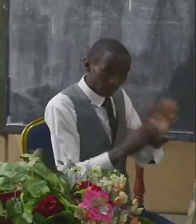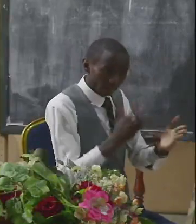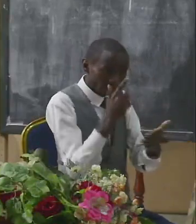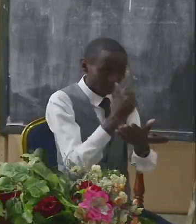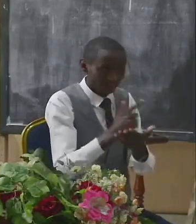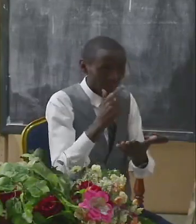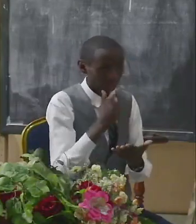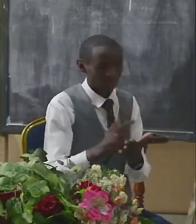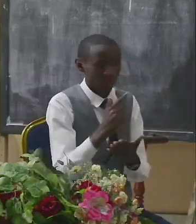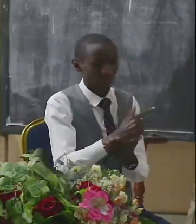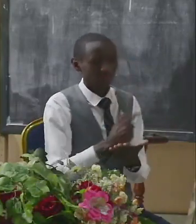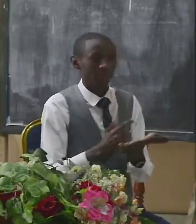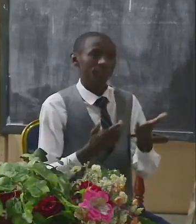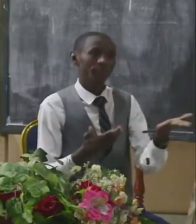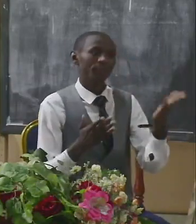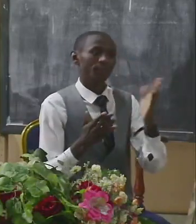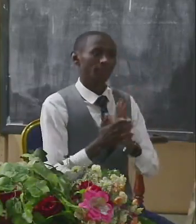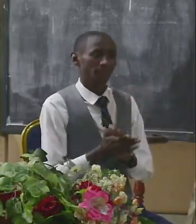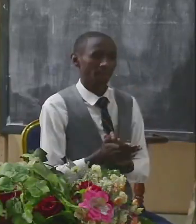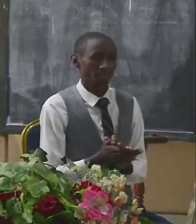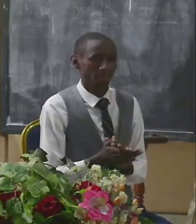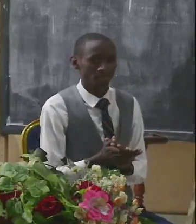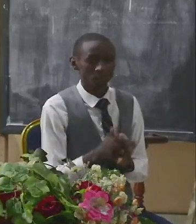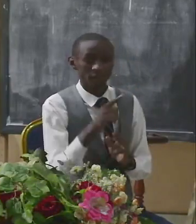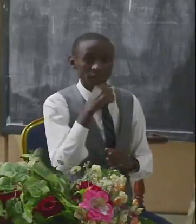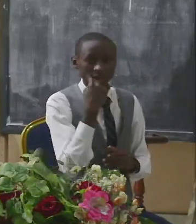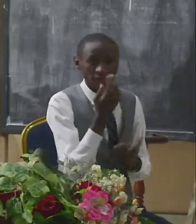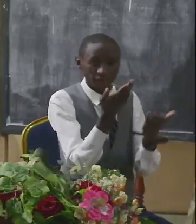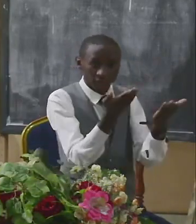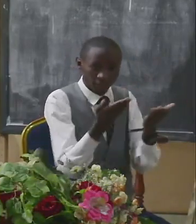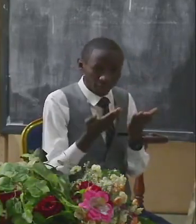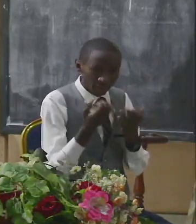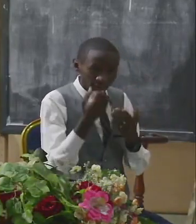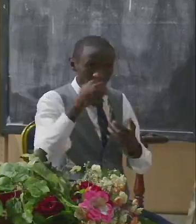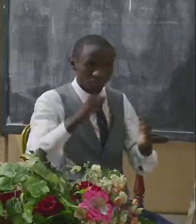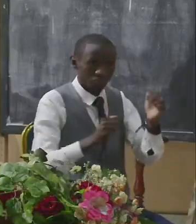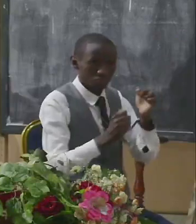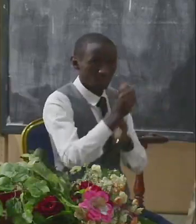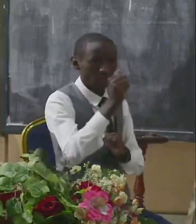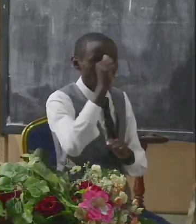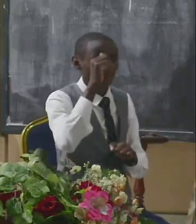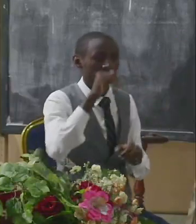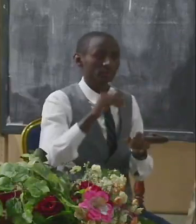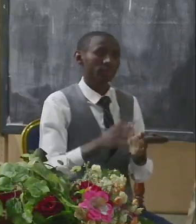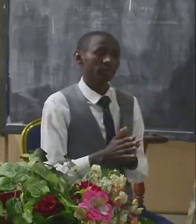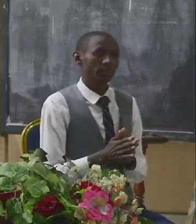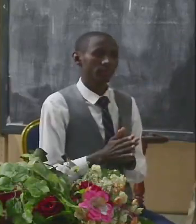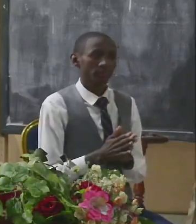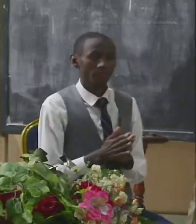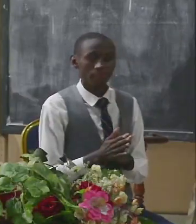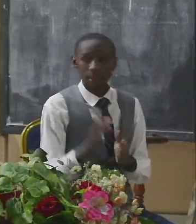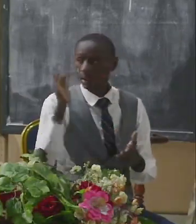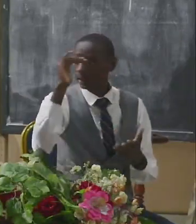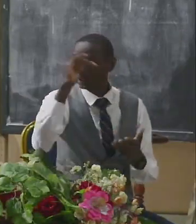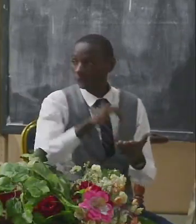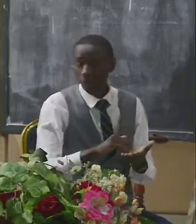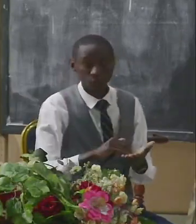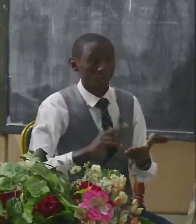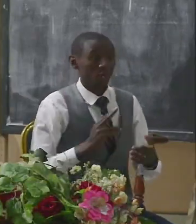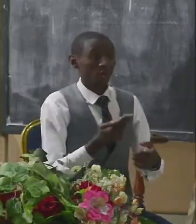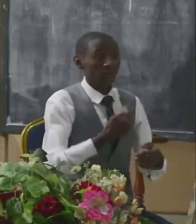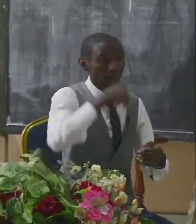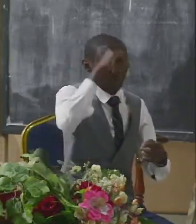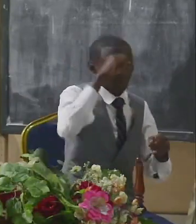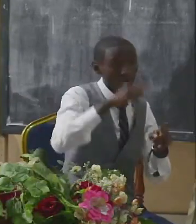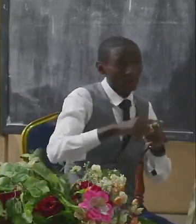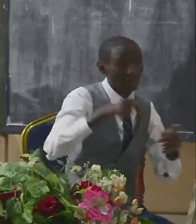Inatayarisha ile agano wale le patano. Qui va se passer? Enye itafanyika. Ouais. Et là, notre frère Branham